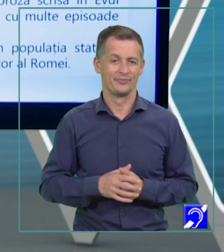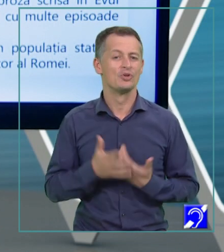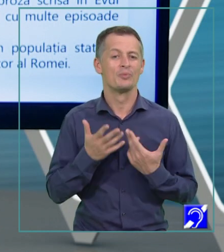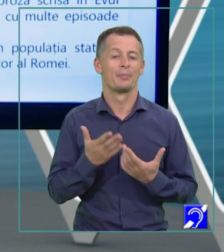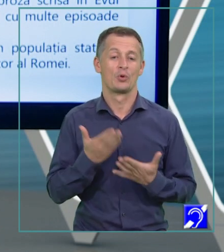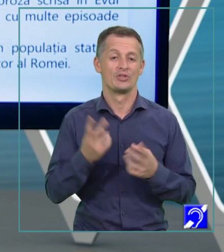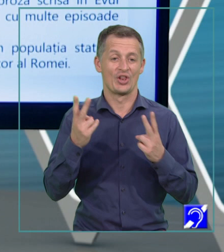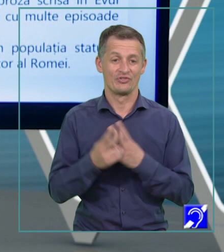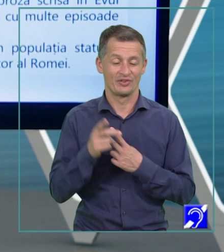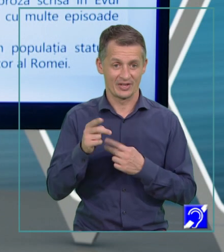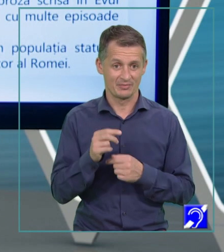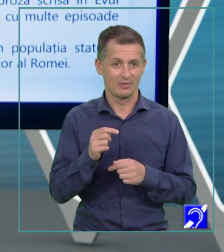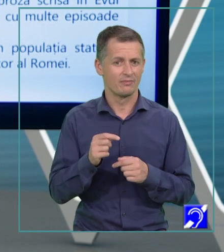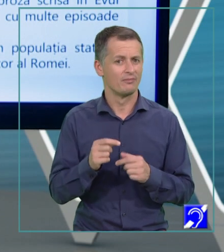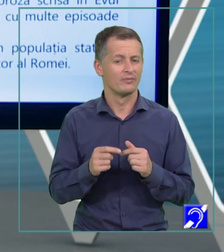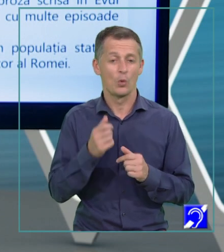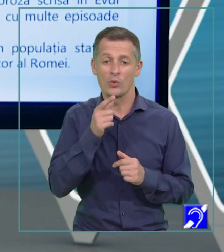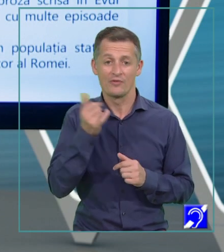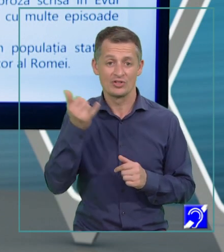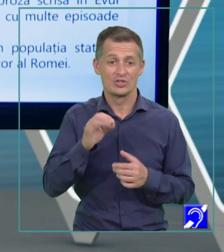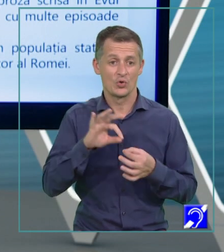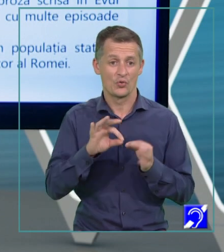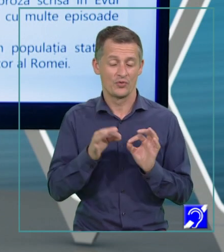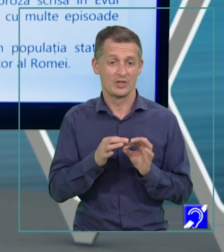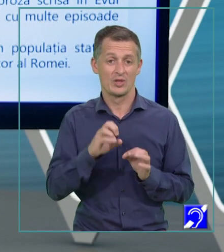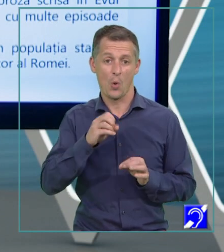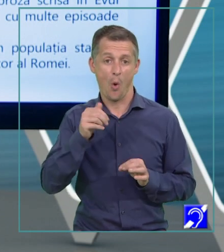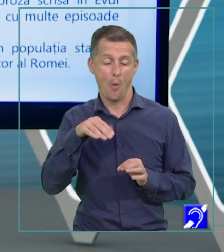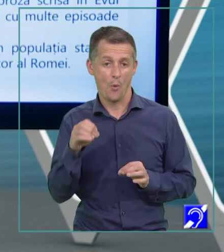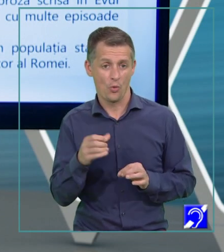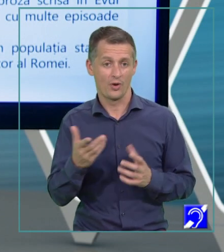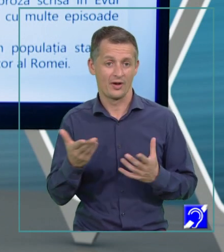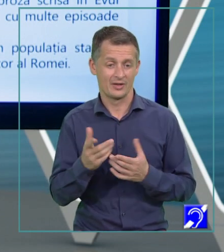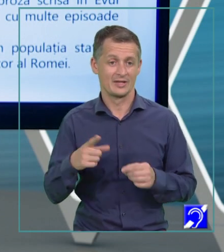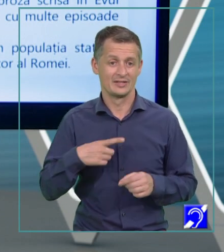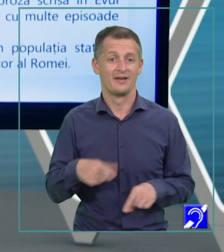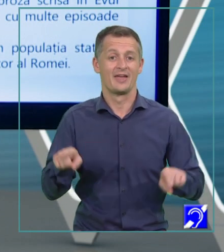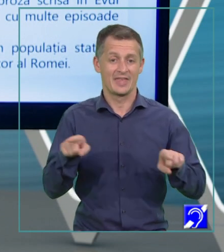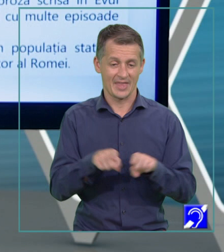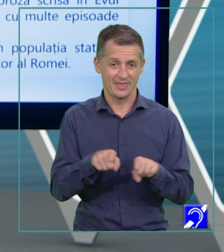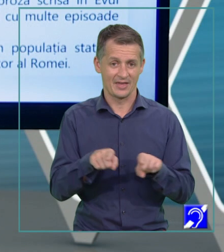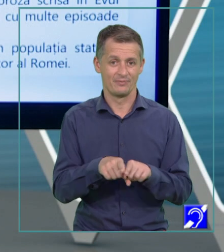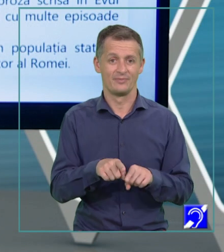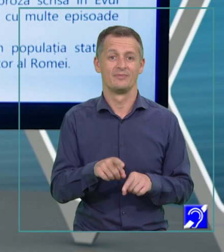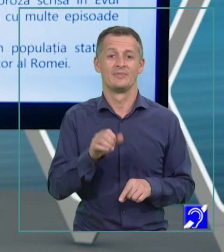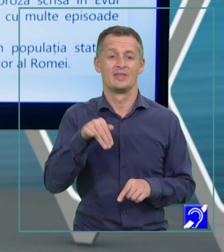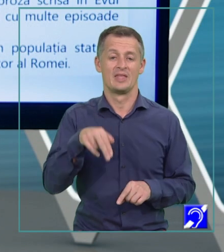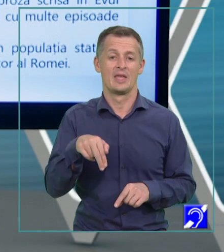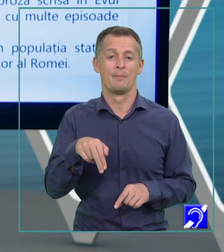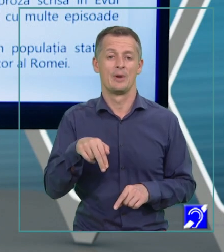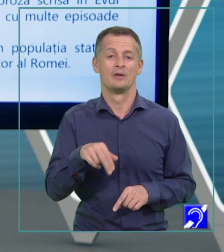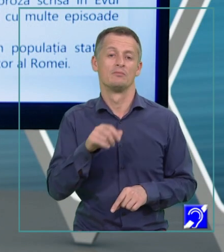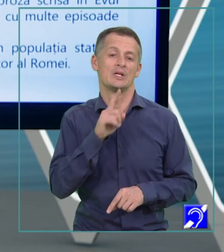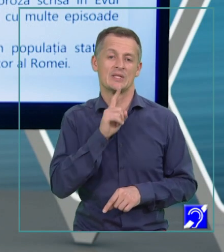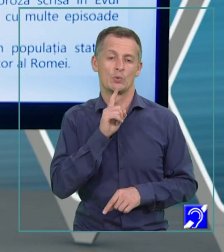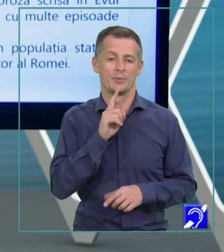înseamnă ele, să vedem de unde provine acest cuvânt. Păi din omo, care înseamnă identic la fel, și nim, nume. Prin urmare,